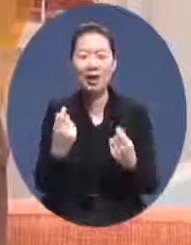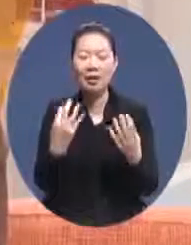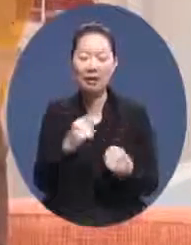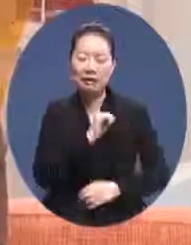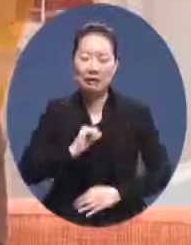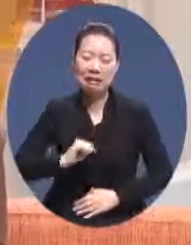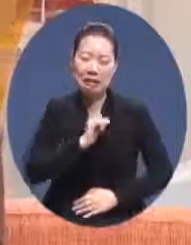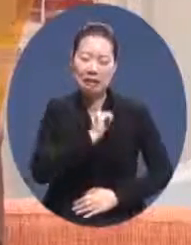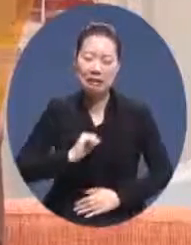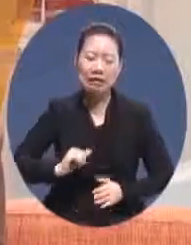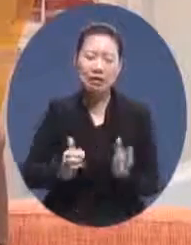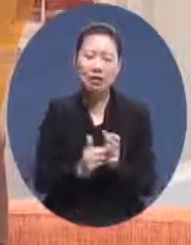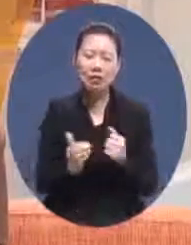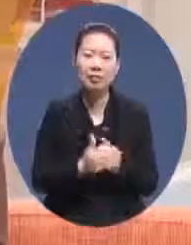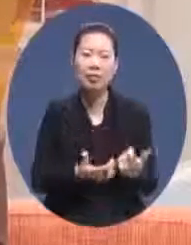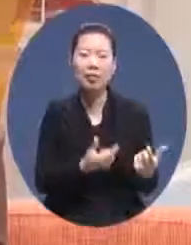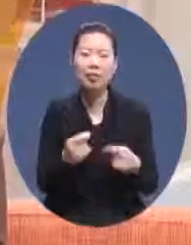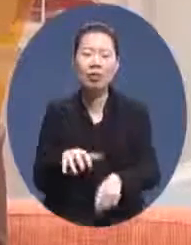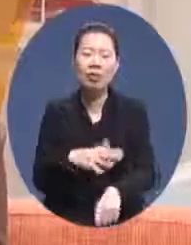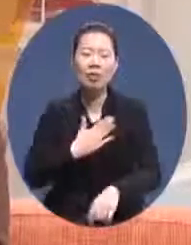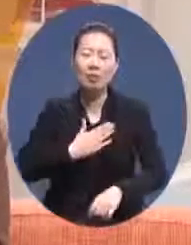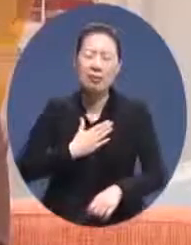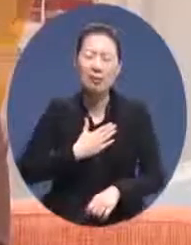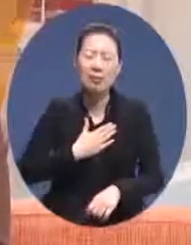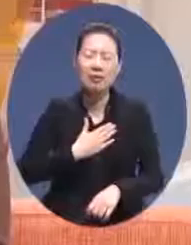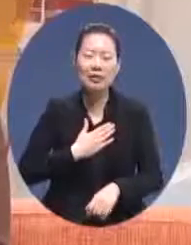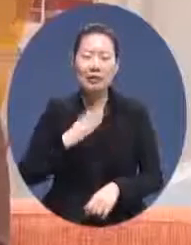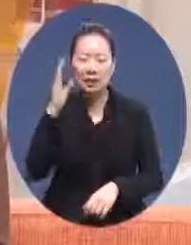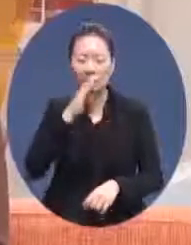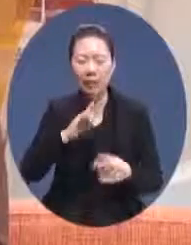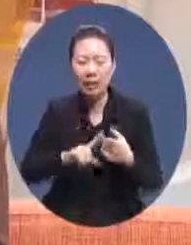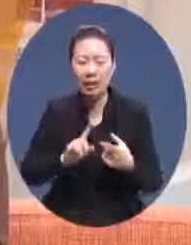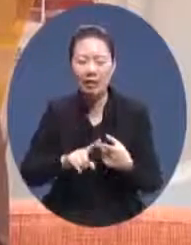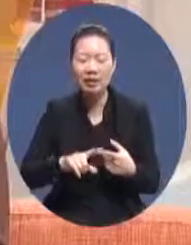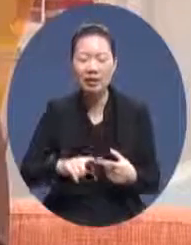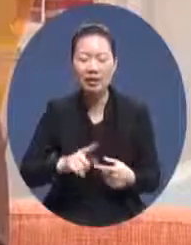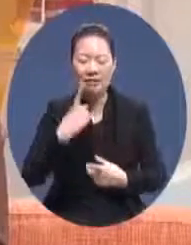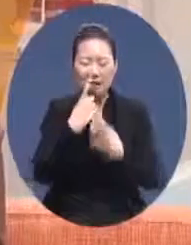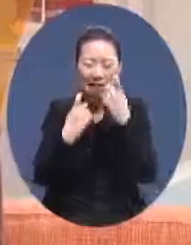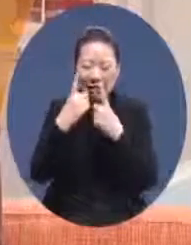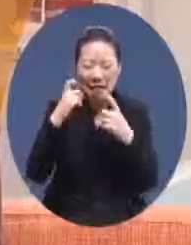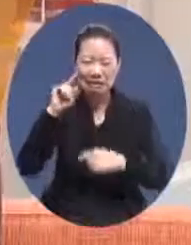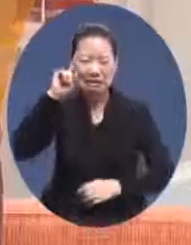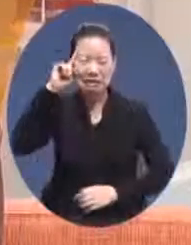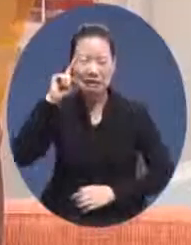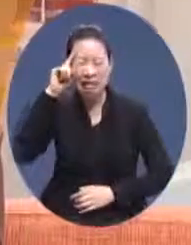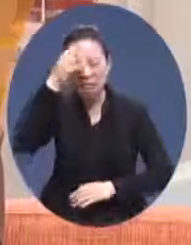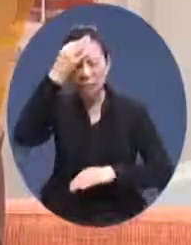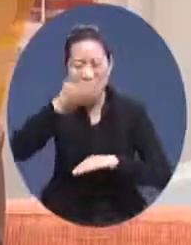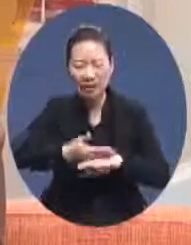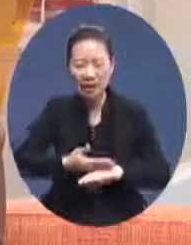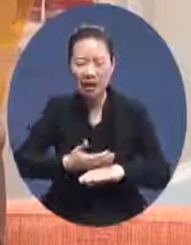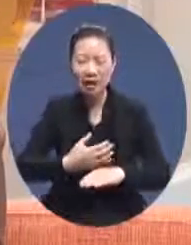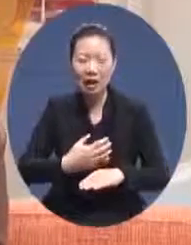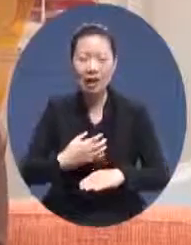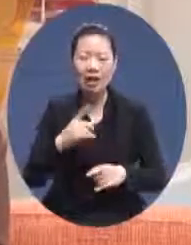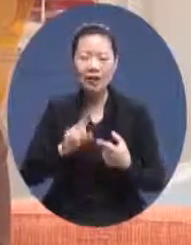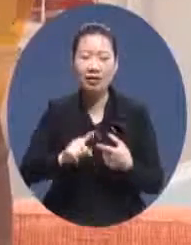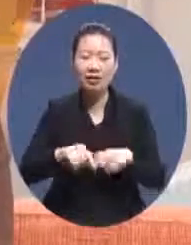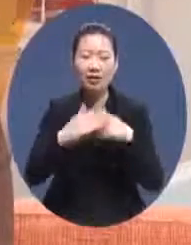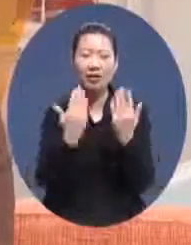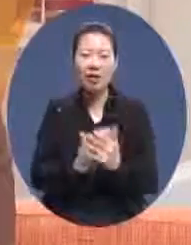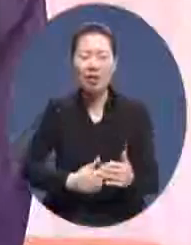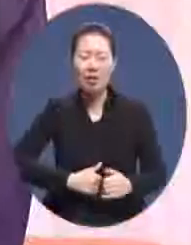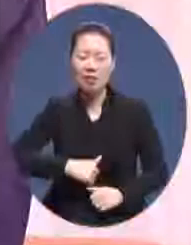참고 그러다 보니까 모든 불편한 감정 아이에 대한 걱정, 신경질, 짜증, 불안, 미안함 이런 것들을 다 화를